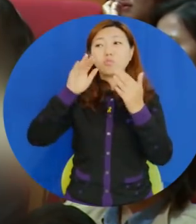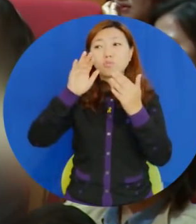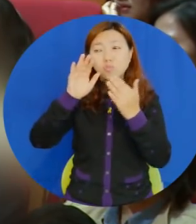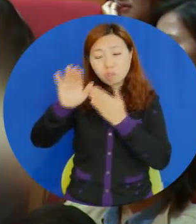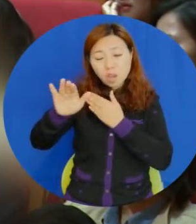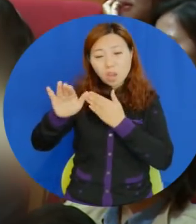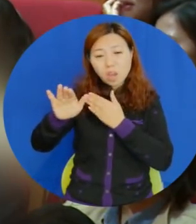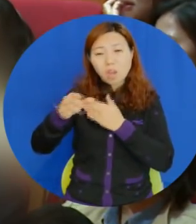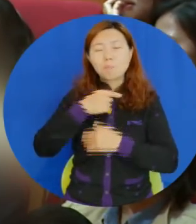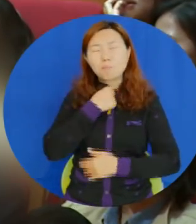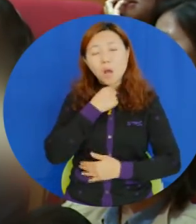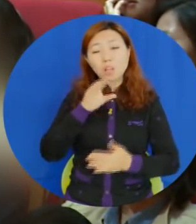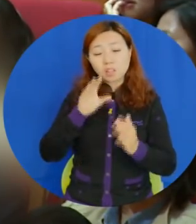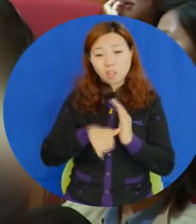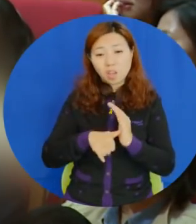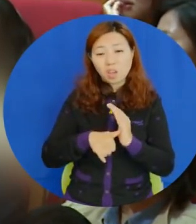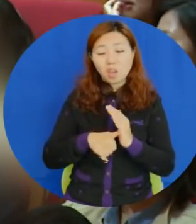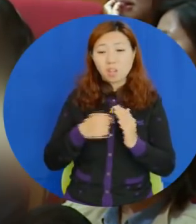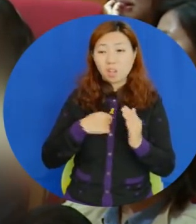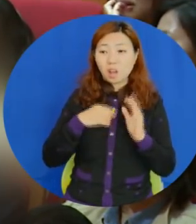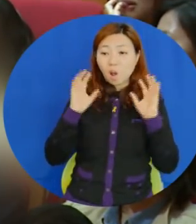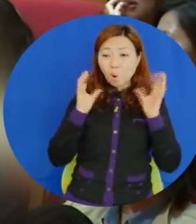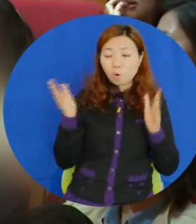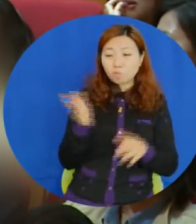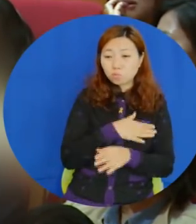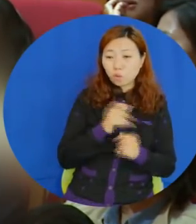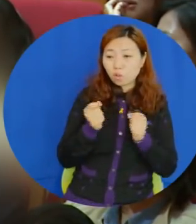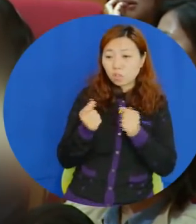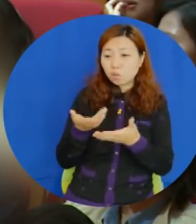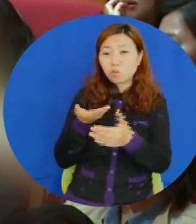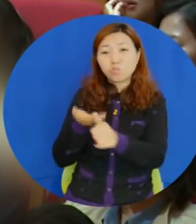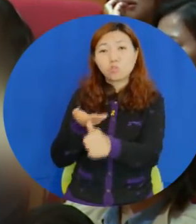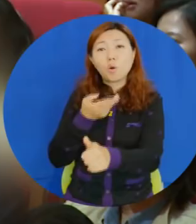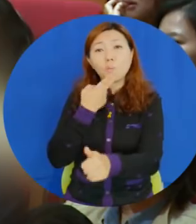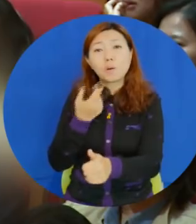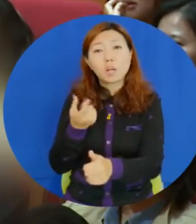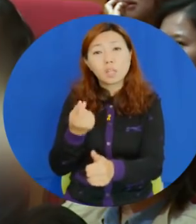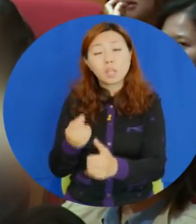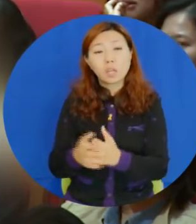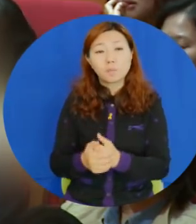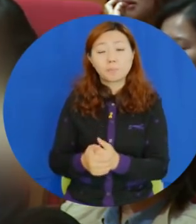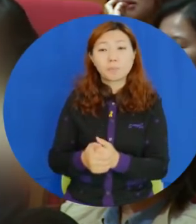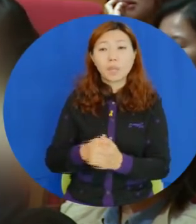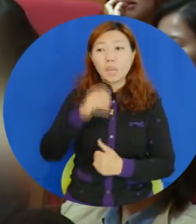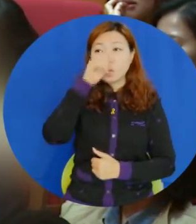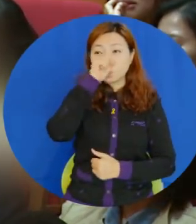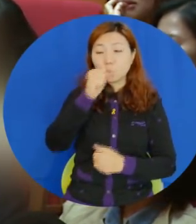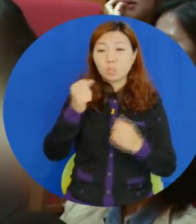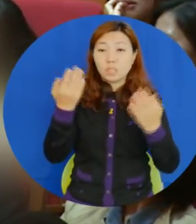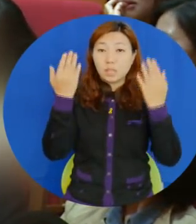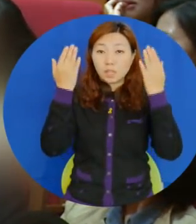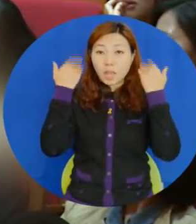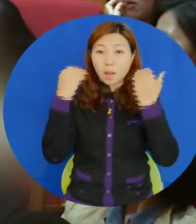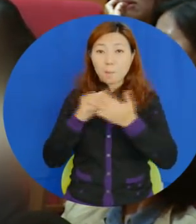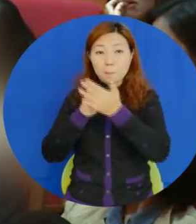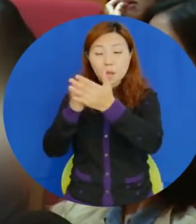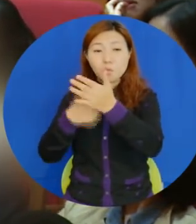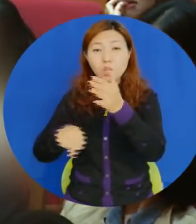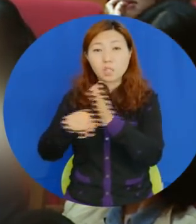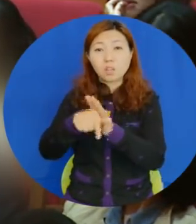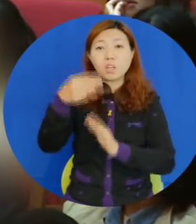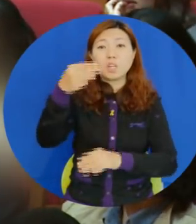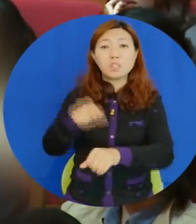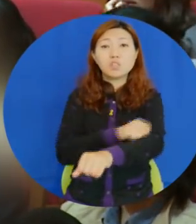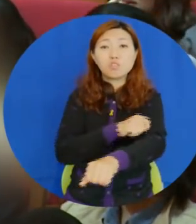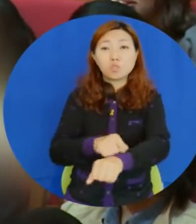게 하고 싶다고 했을 때 엄마가 기회를 어릴 때부터 주지 않은 거예요. 예를 들어서 이제 좋은 대학 가려면